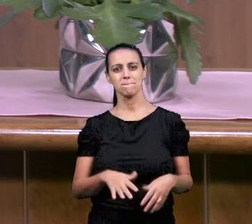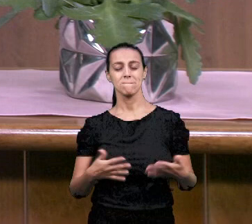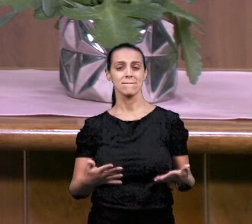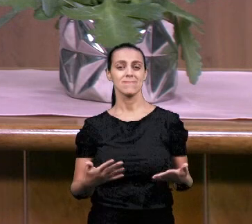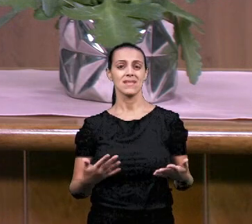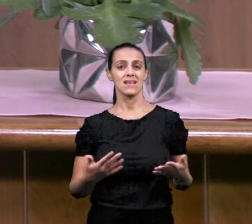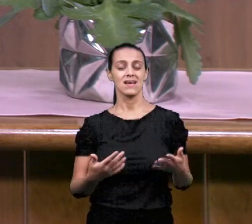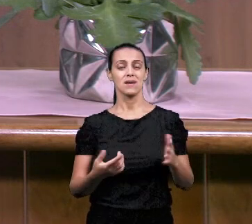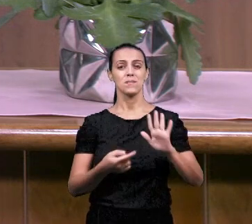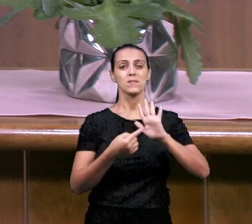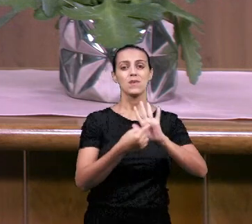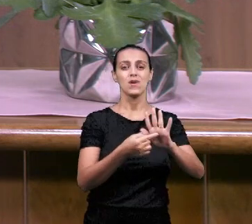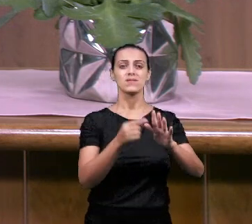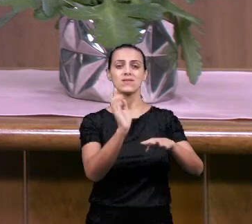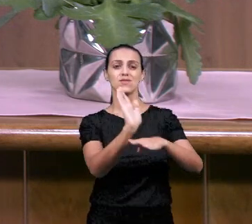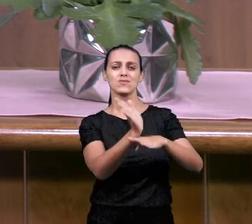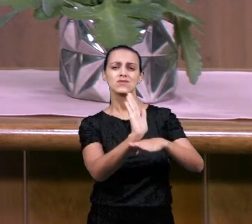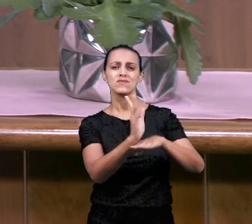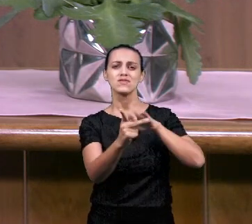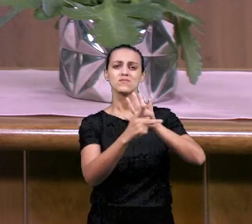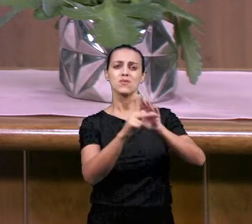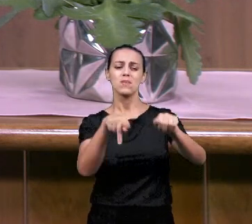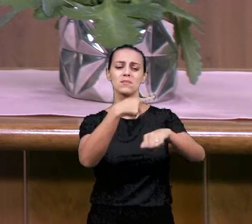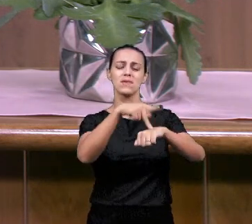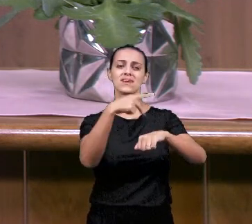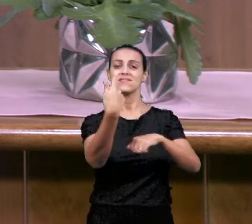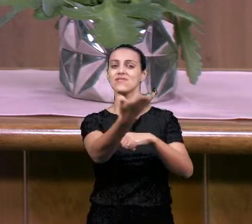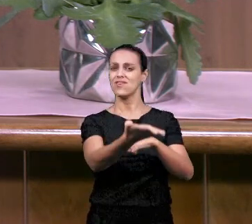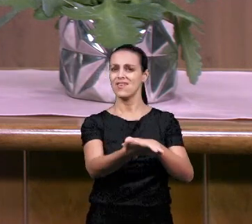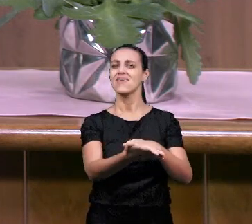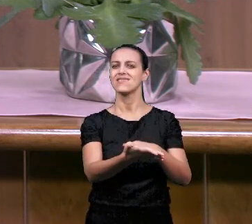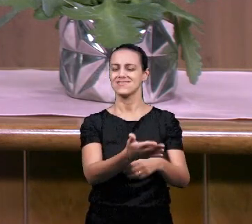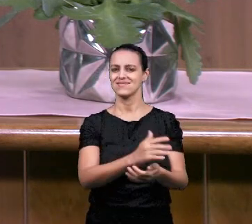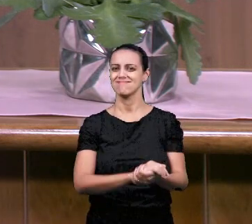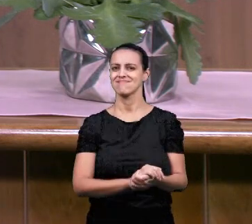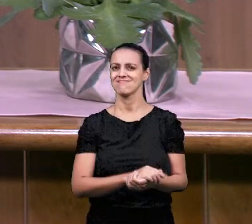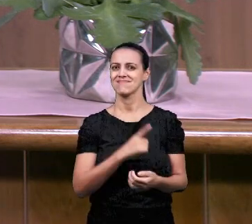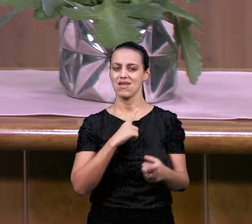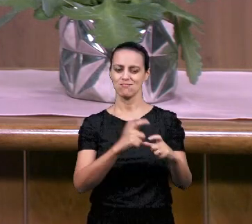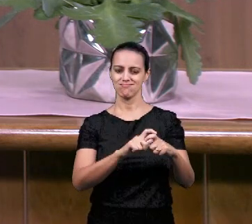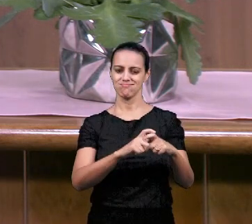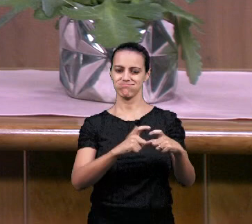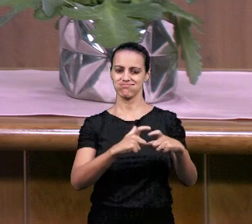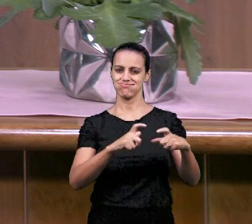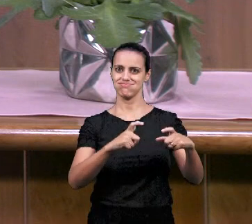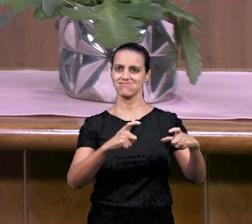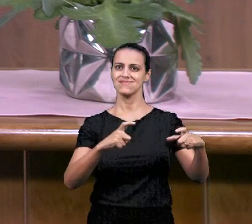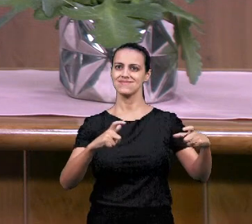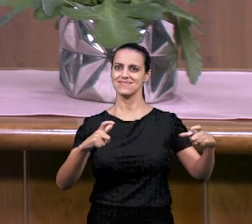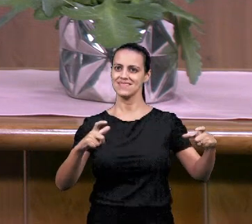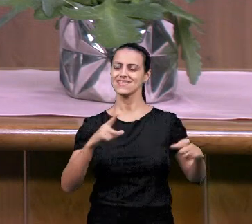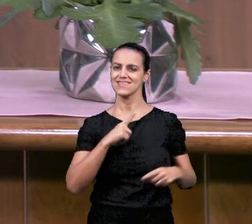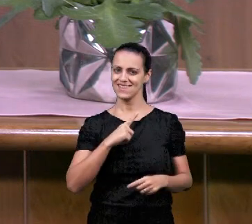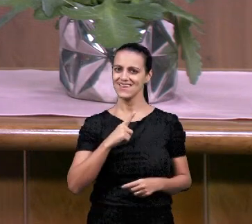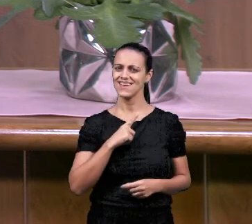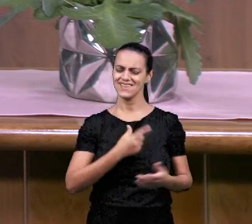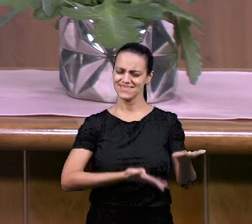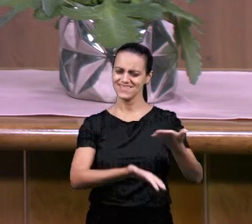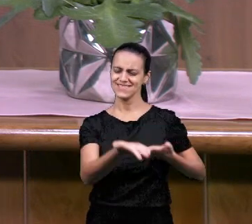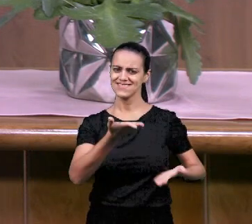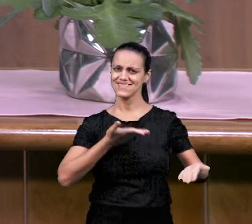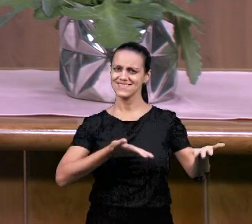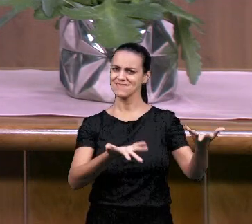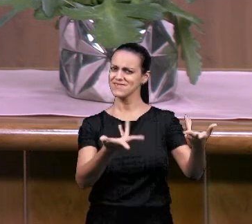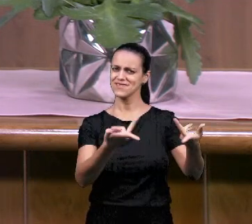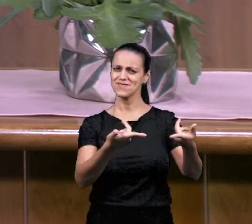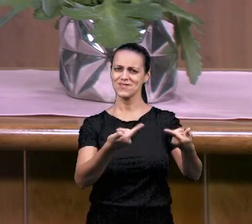donne de la valeur aux vidéos envoyées par nos frères et sœurs à l'étranger, qui grandit dans une quantité impressionnante. Cette participation merveilleuse,